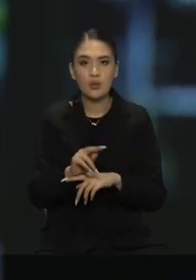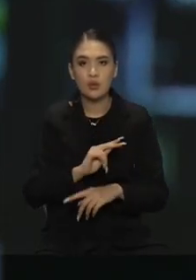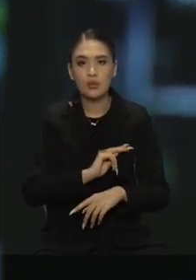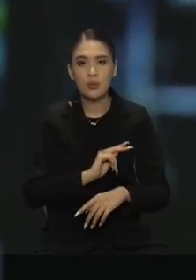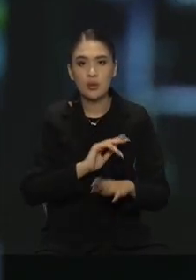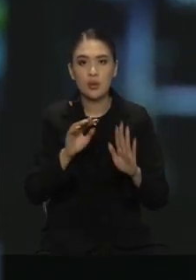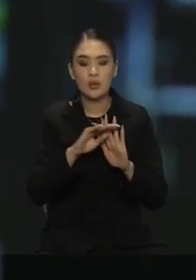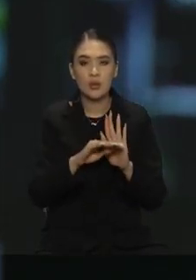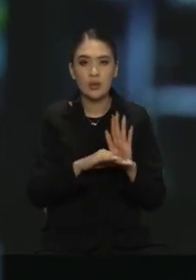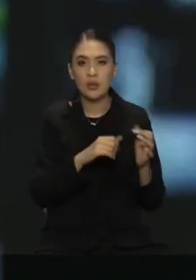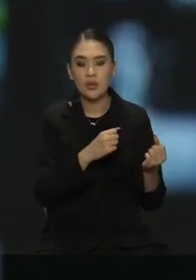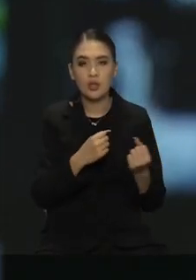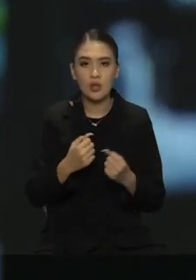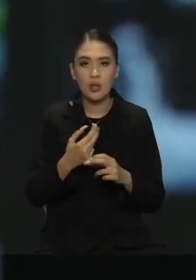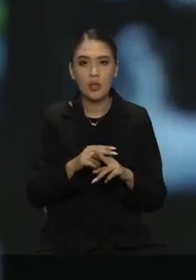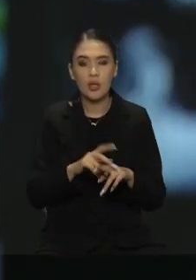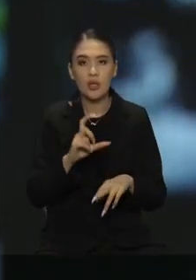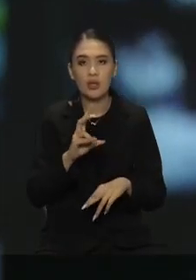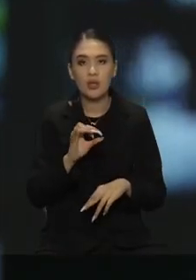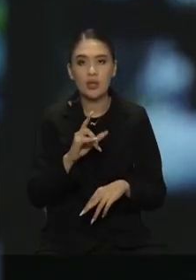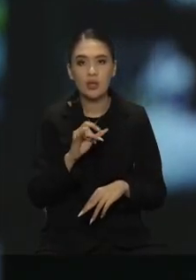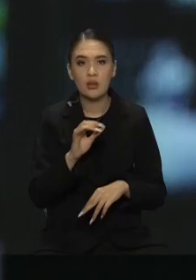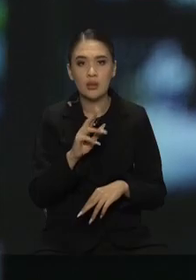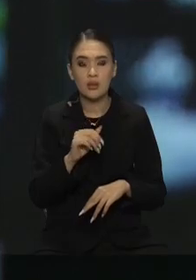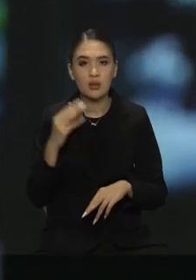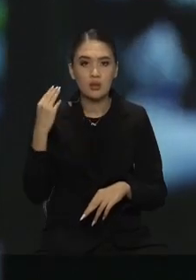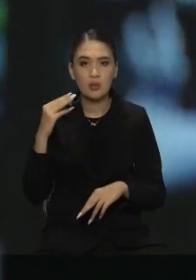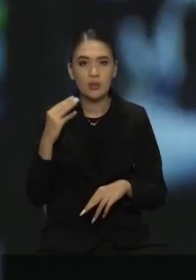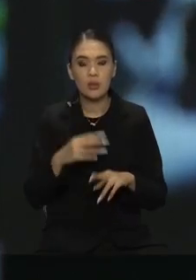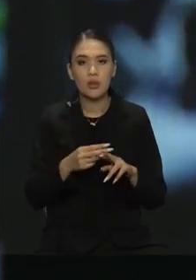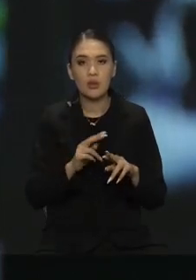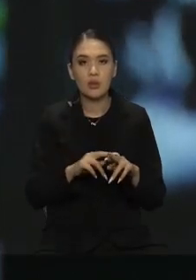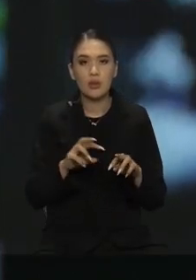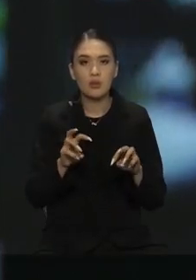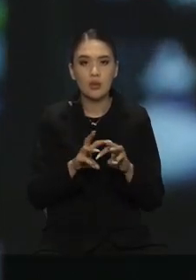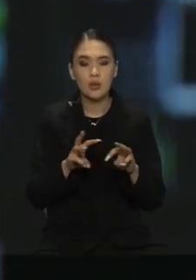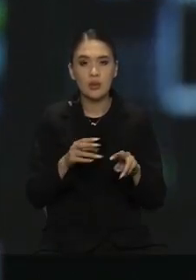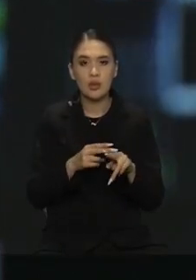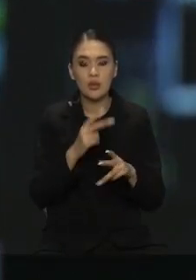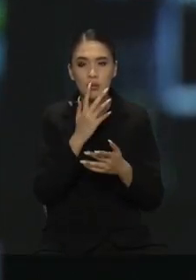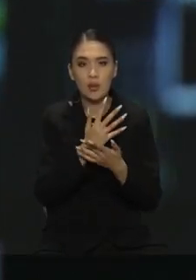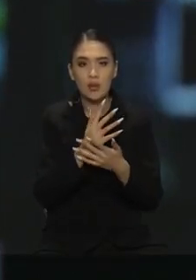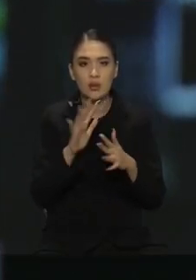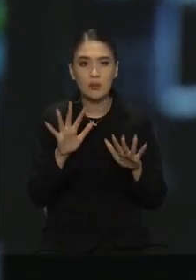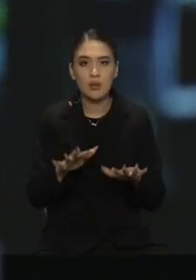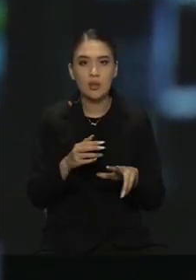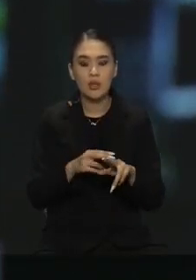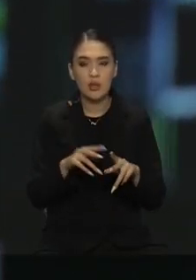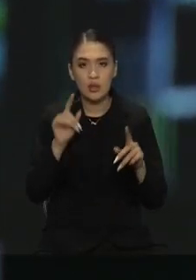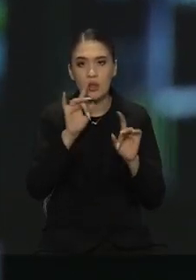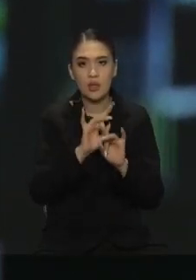кестеден кешігіп жатыр. Бұл туралы энергетика министрлігі Түркістан облысы әкімдігінің өкілдері мен мердігер ұйымдар қатысқан өткен жиында белгілі